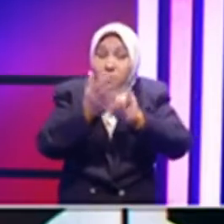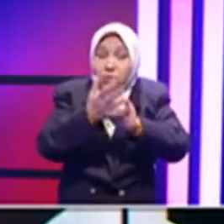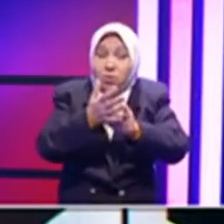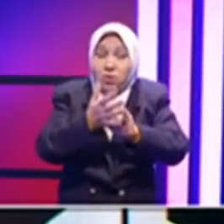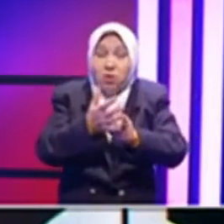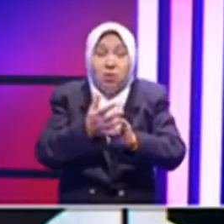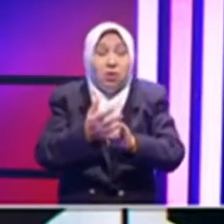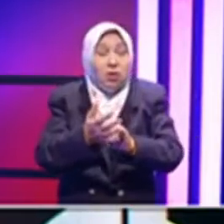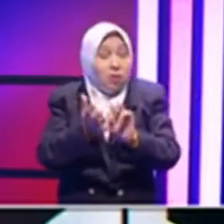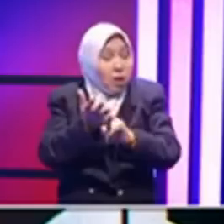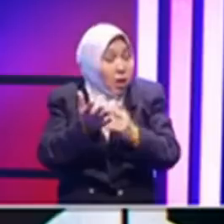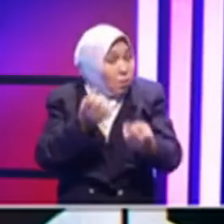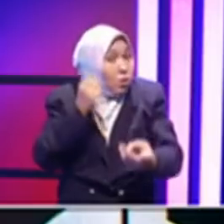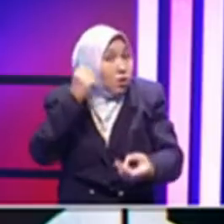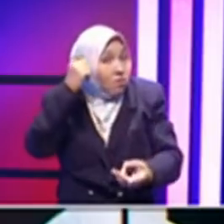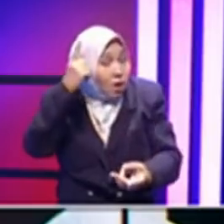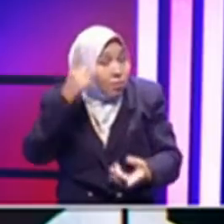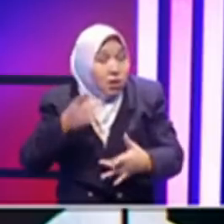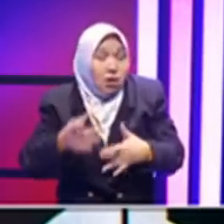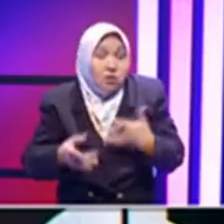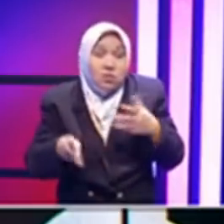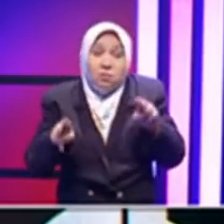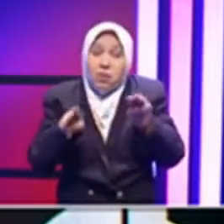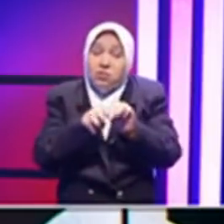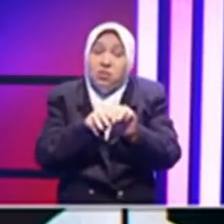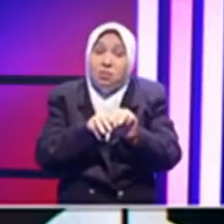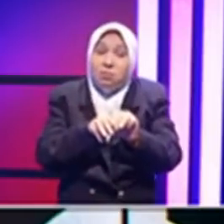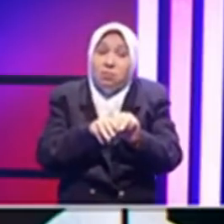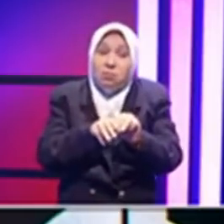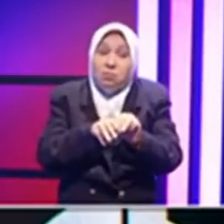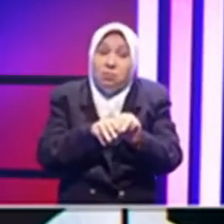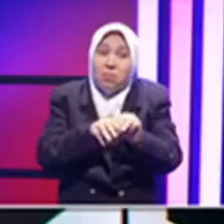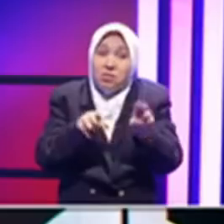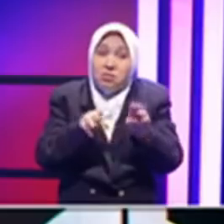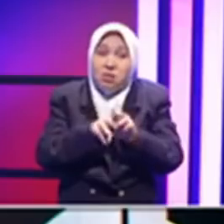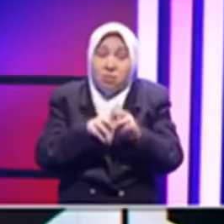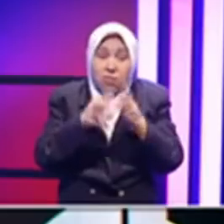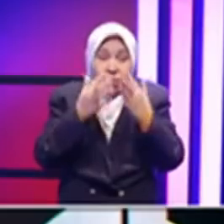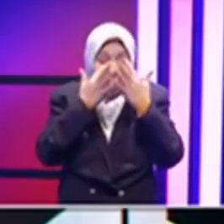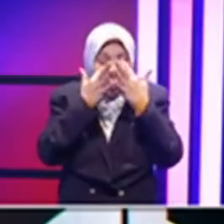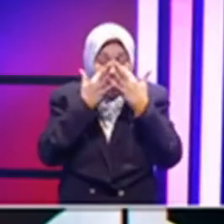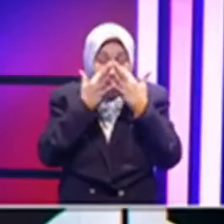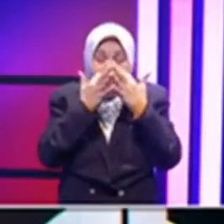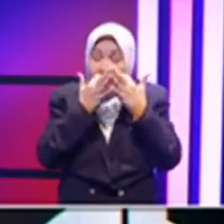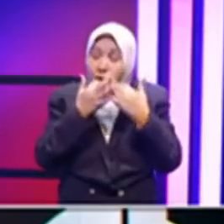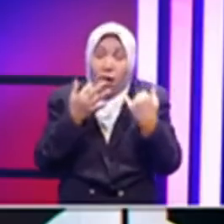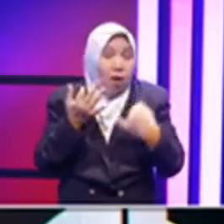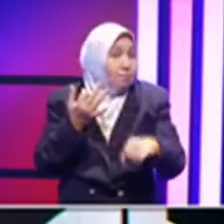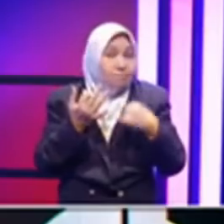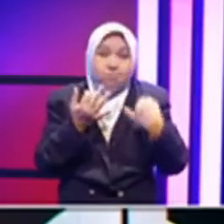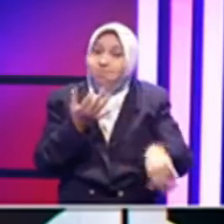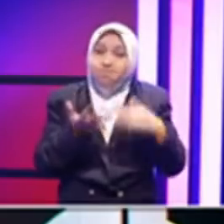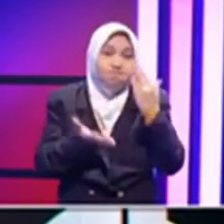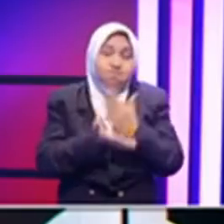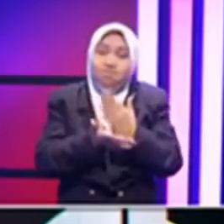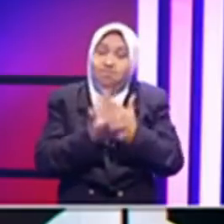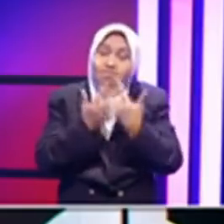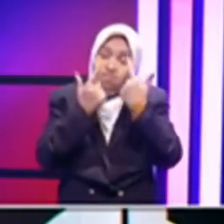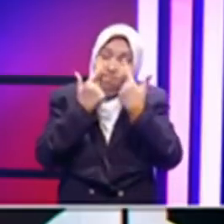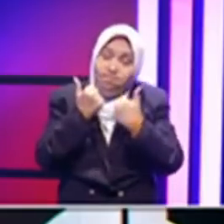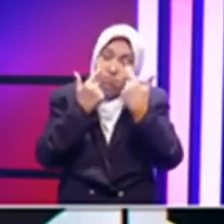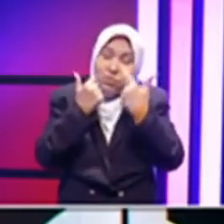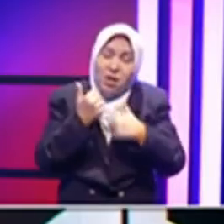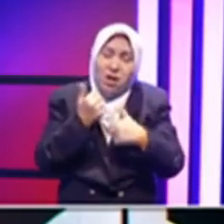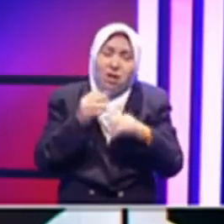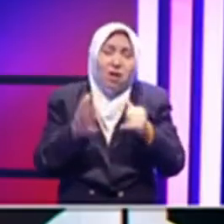dia tadabbur, faham, dia rasa macam air mata melilih, tak boleh berhenti kan. Dan kalau boleh